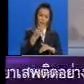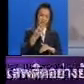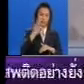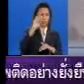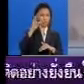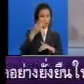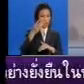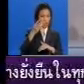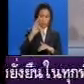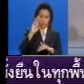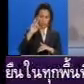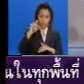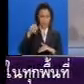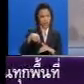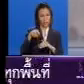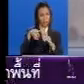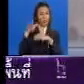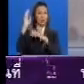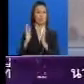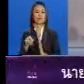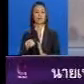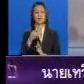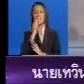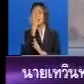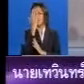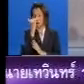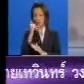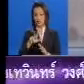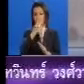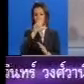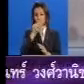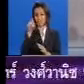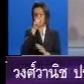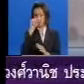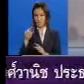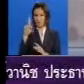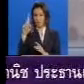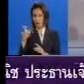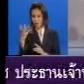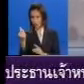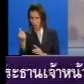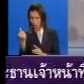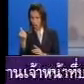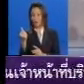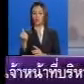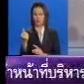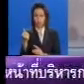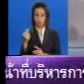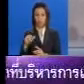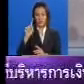นและถ้ามีประชากรติดเชื้อราว1ใน3หรือประมาณ 30% ยอดคนตายก็จะพุ่งไปอยู่